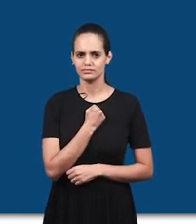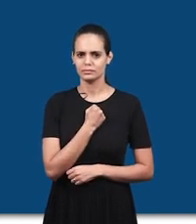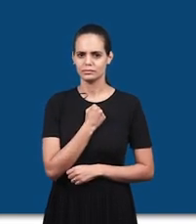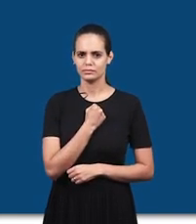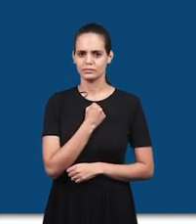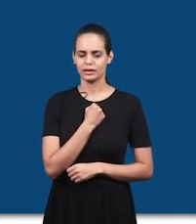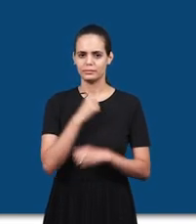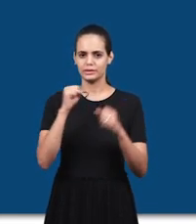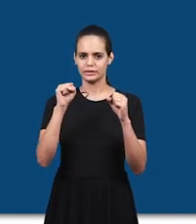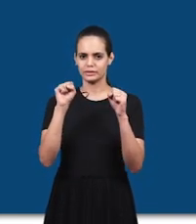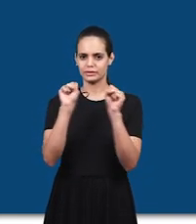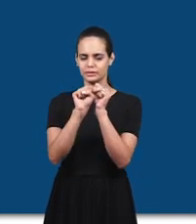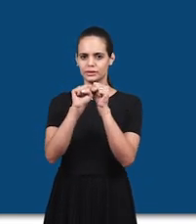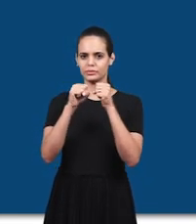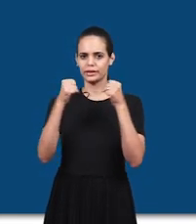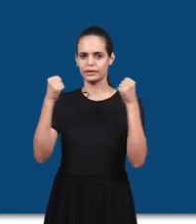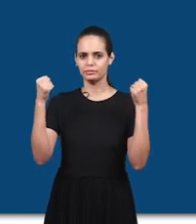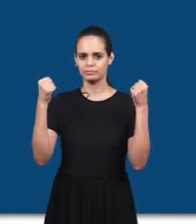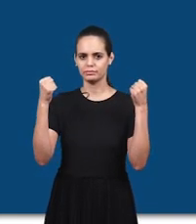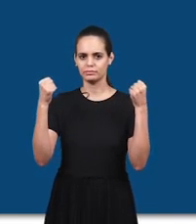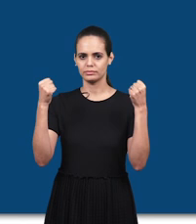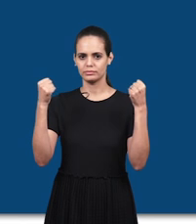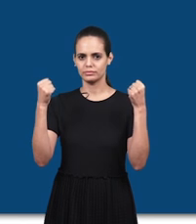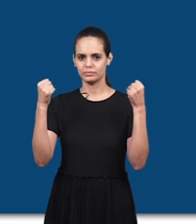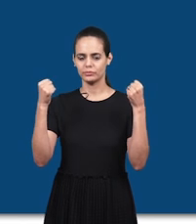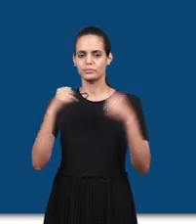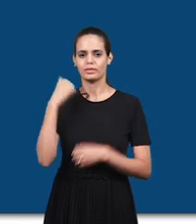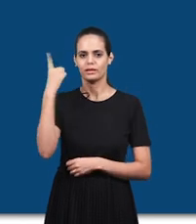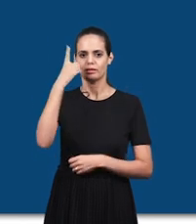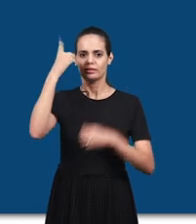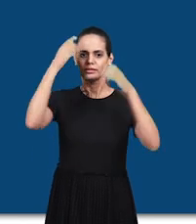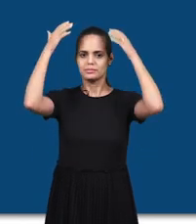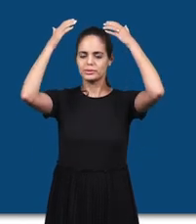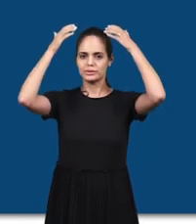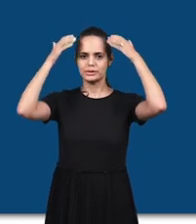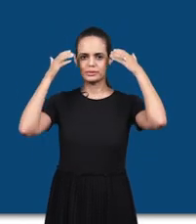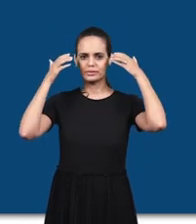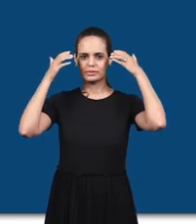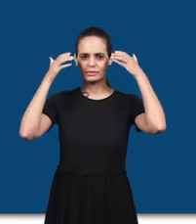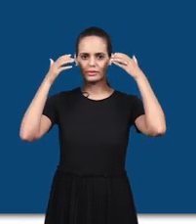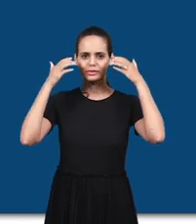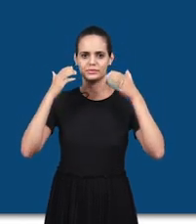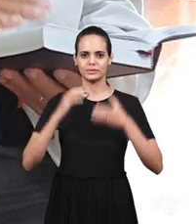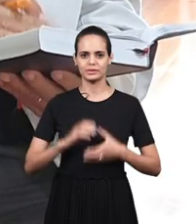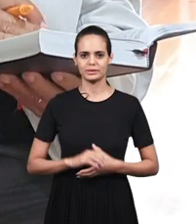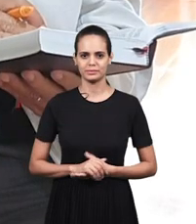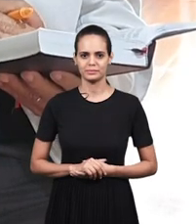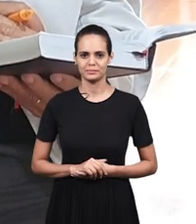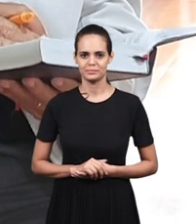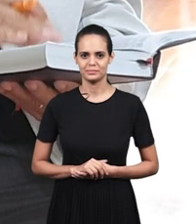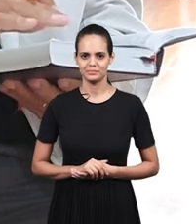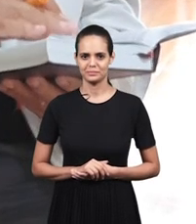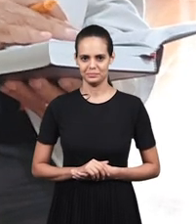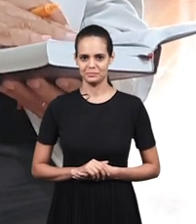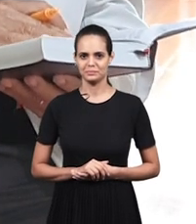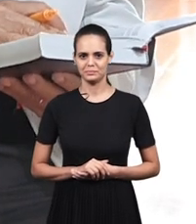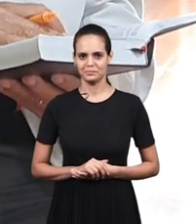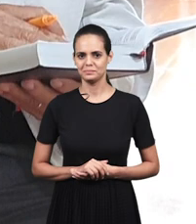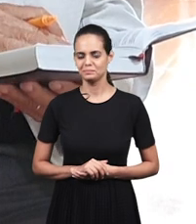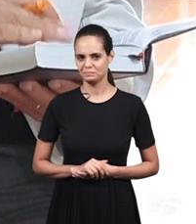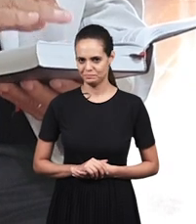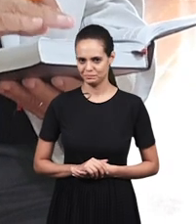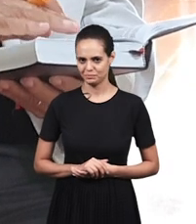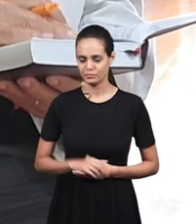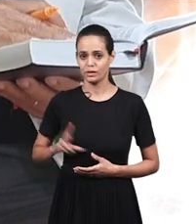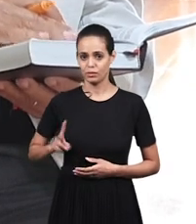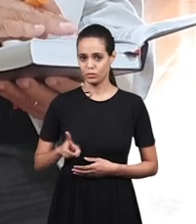Давид, царь. Все они имели характеристики, да? В этом богатство этого